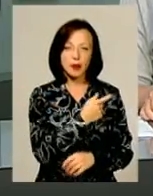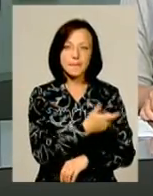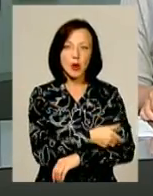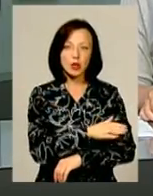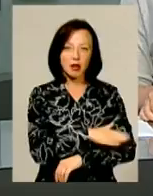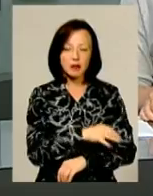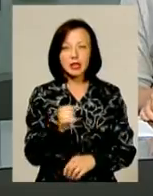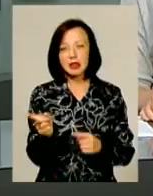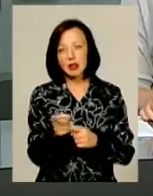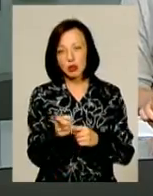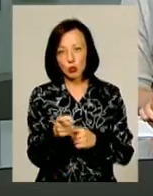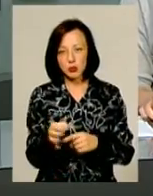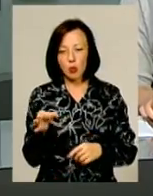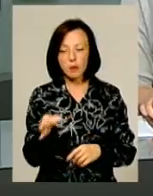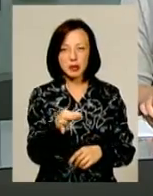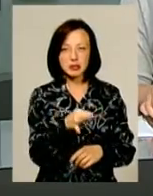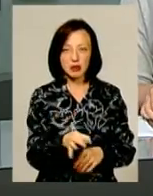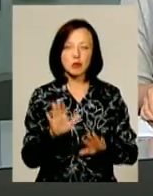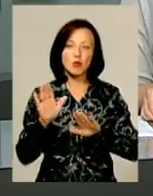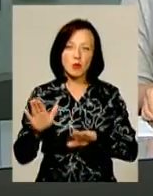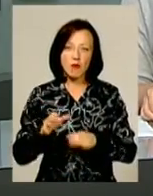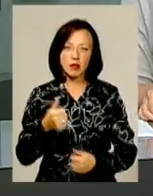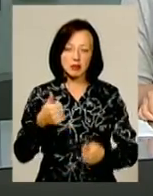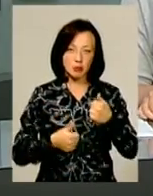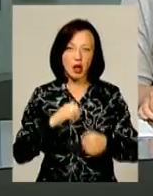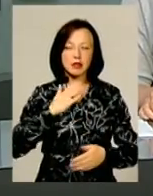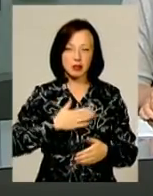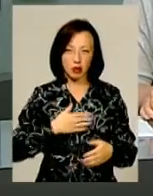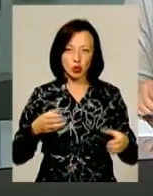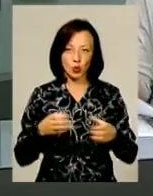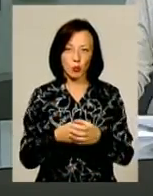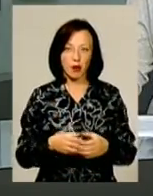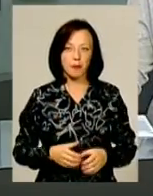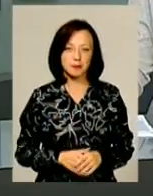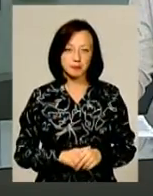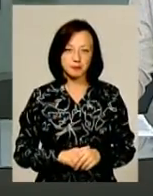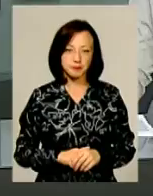Полтавської та Тернопільської областей. Побувала на Кубку і наша знімальна група.